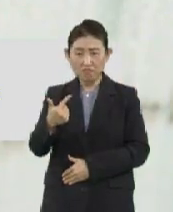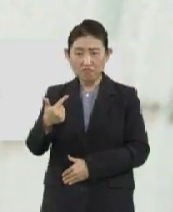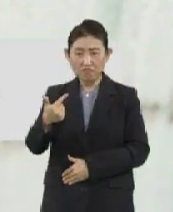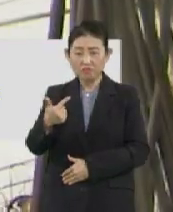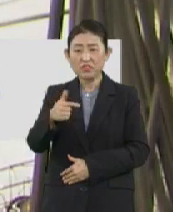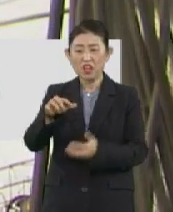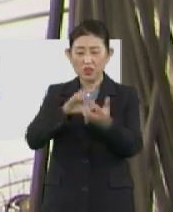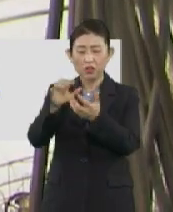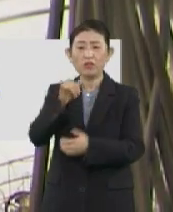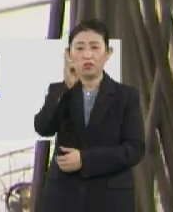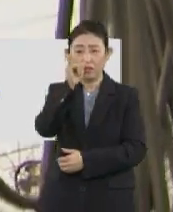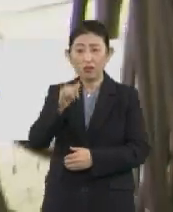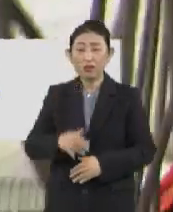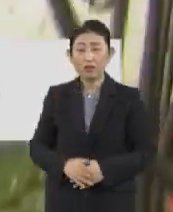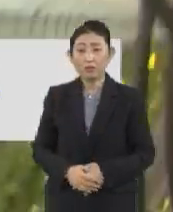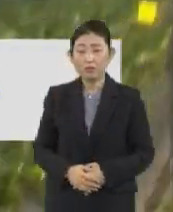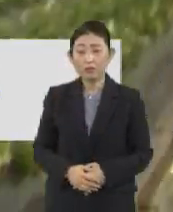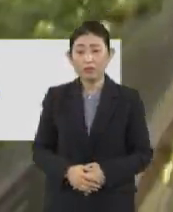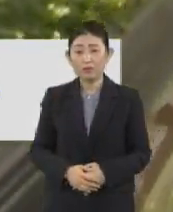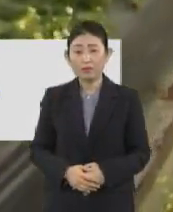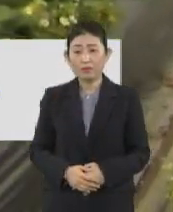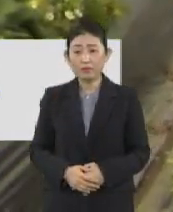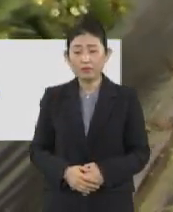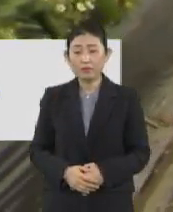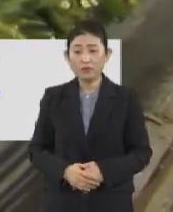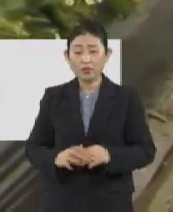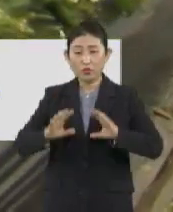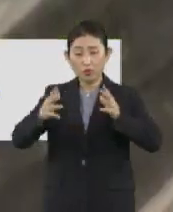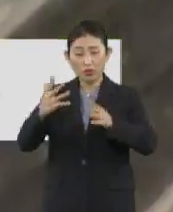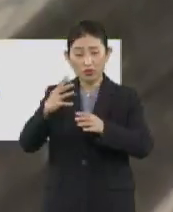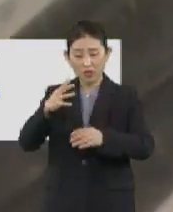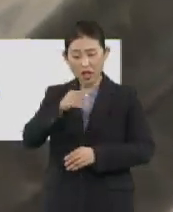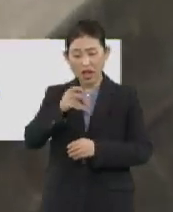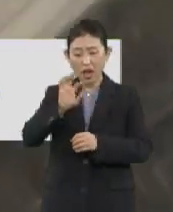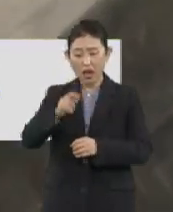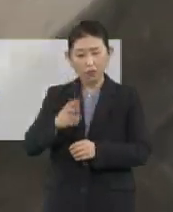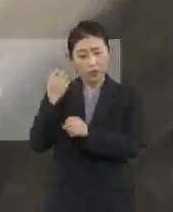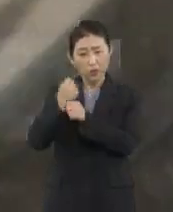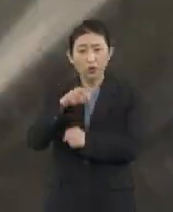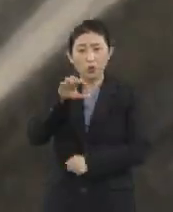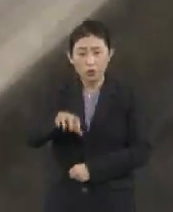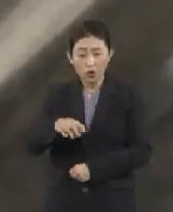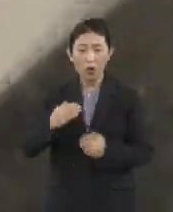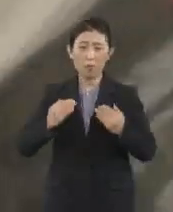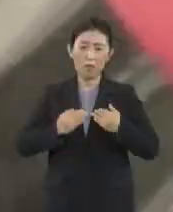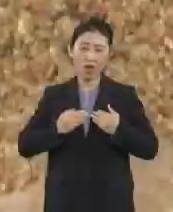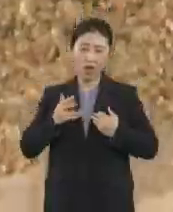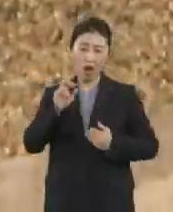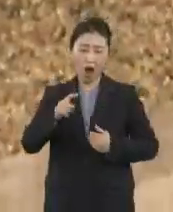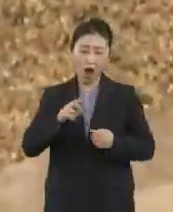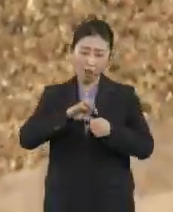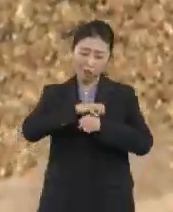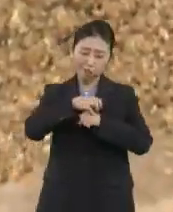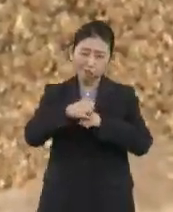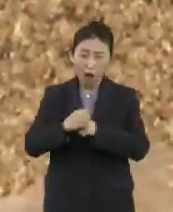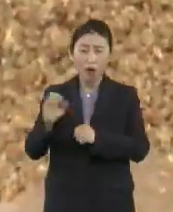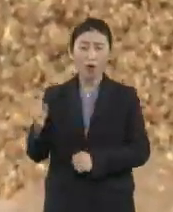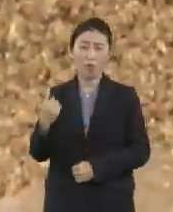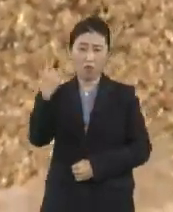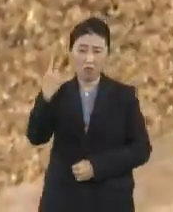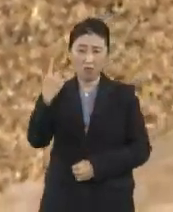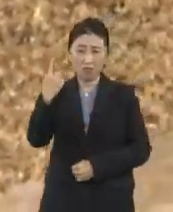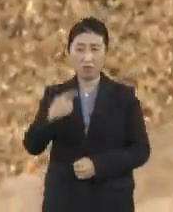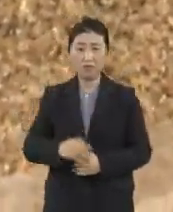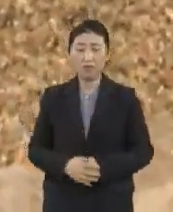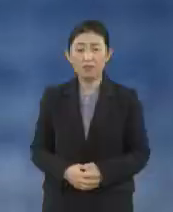주장했습니다 세계보건기구 산하 국제암연구소 는 라 돈을 폐암과 악성중피종 을 일으키는 물질로